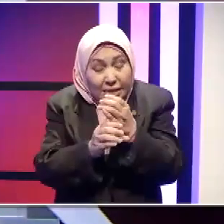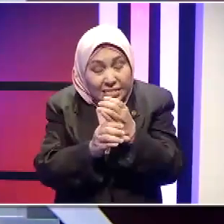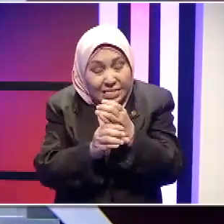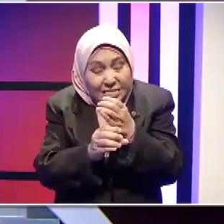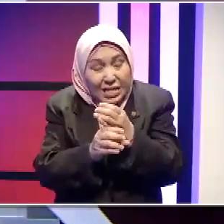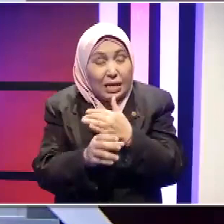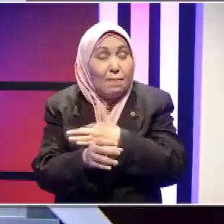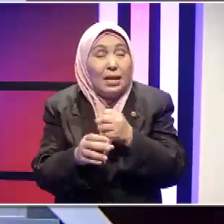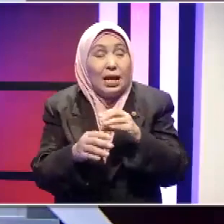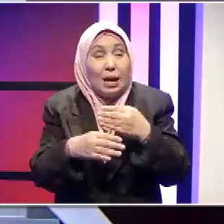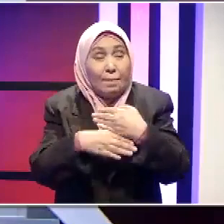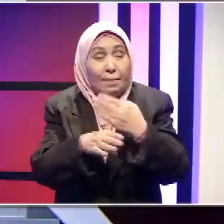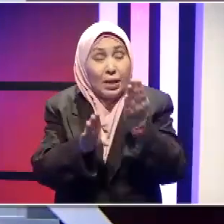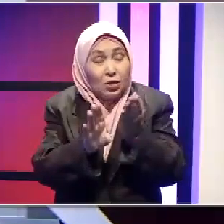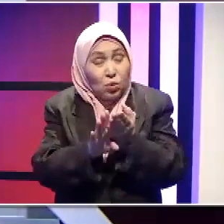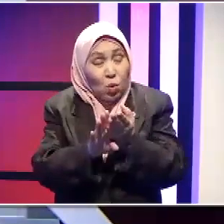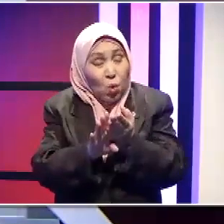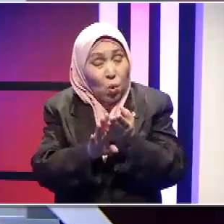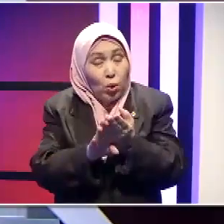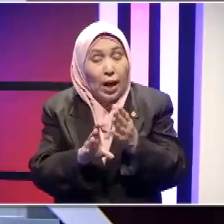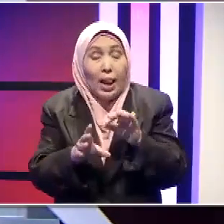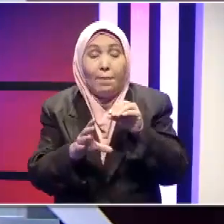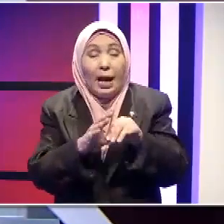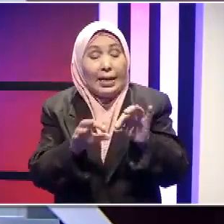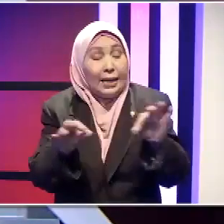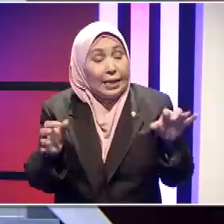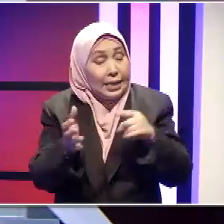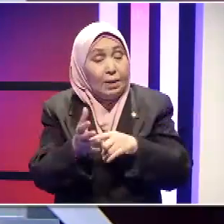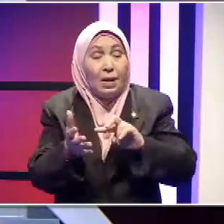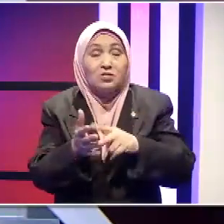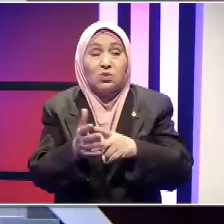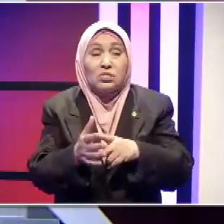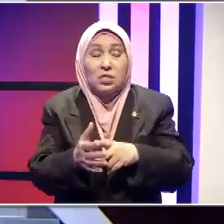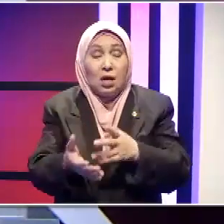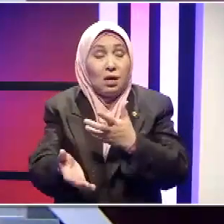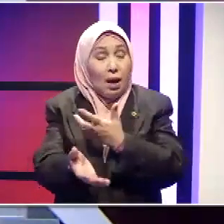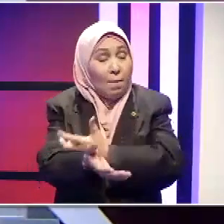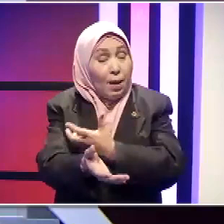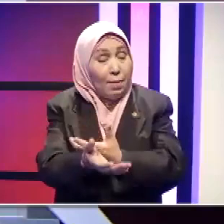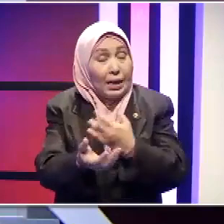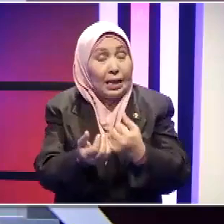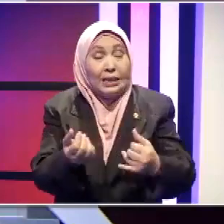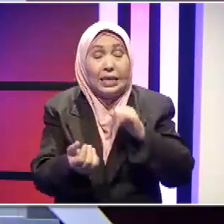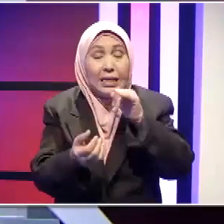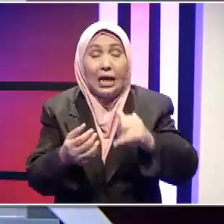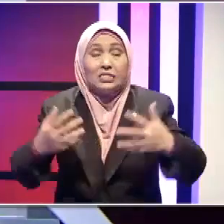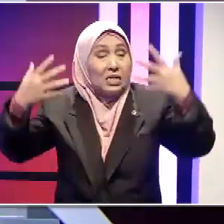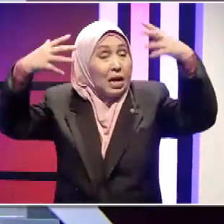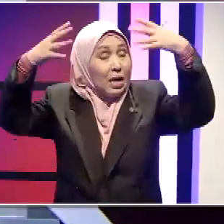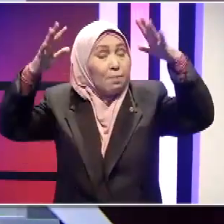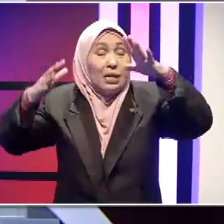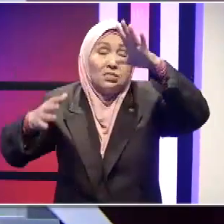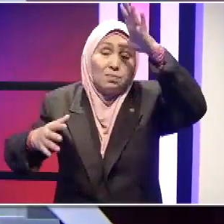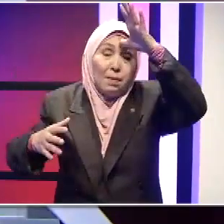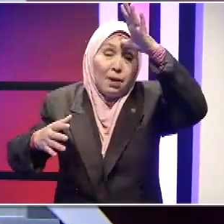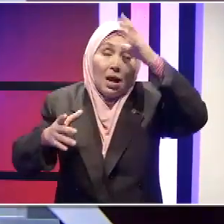Iman ini dalam bentuk nakiroh Indah penat dalam ayat ini maksudnya zuriatnya itu mungkinlah iman itu tidak sehebat si ayahnya